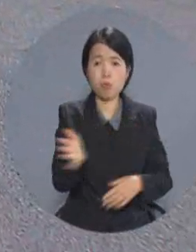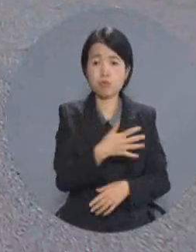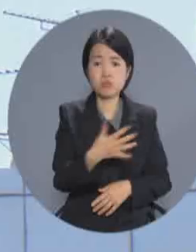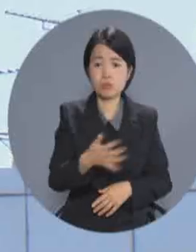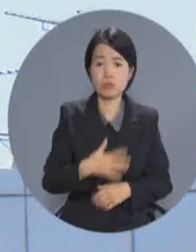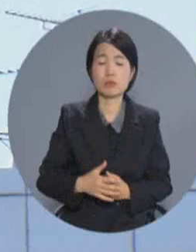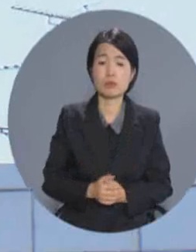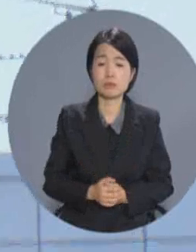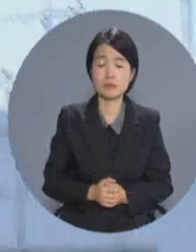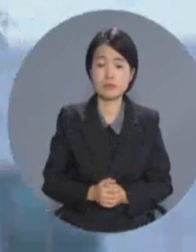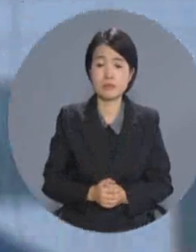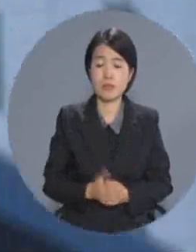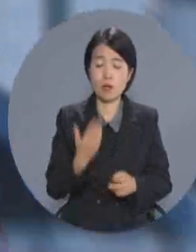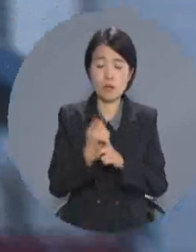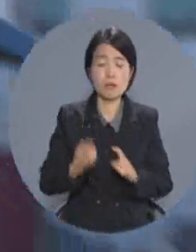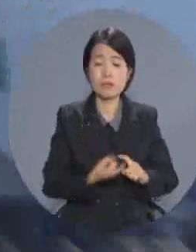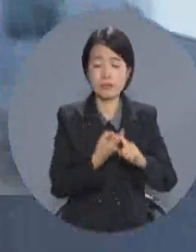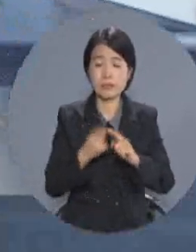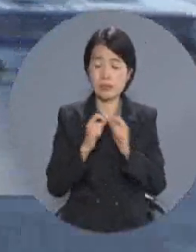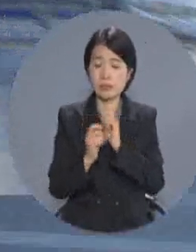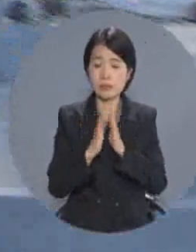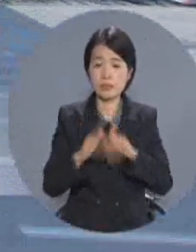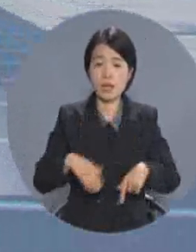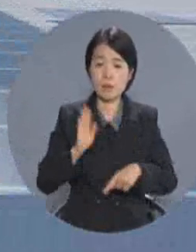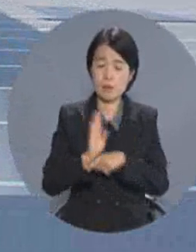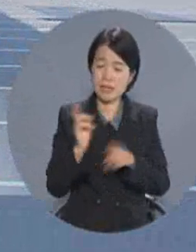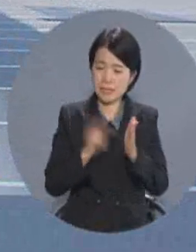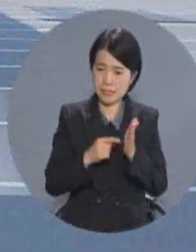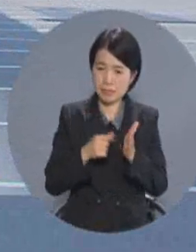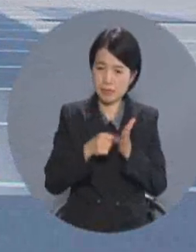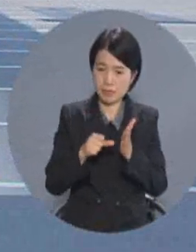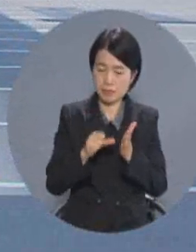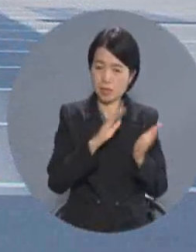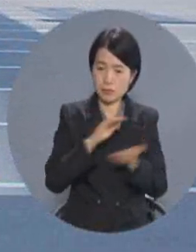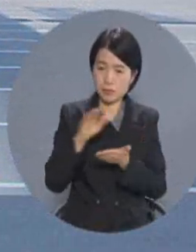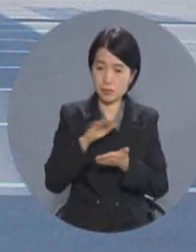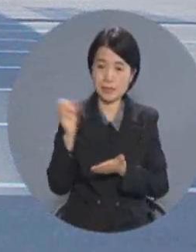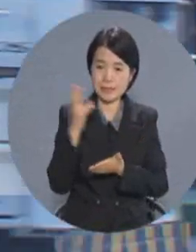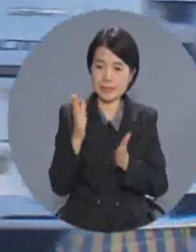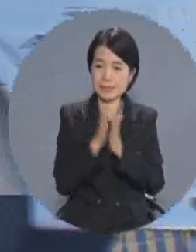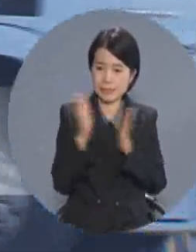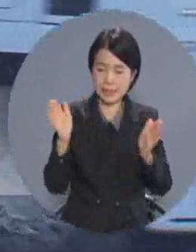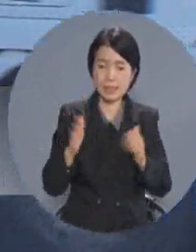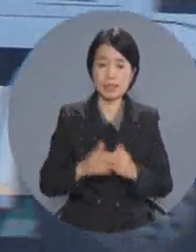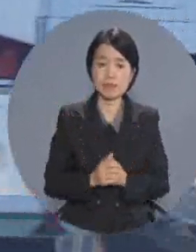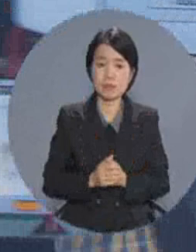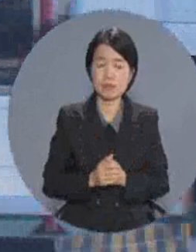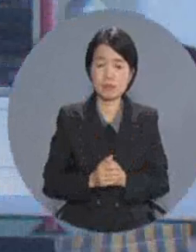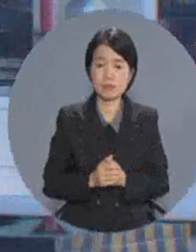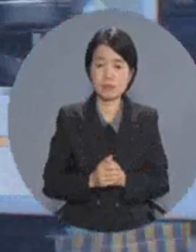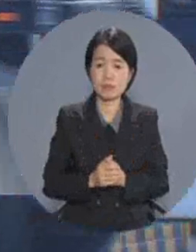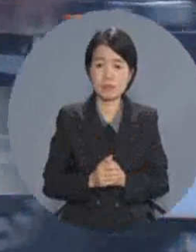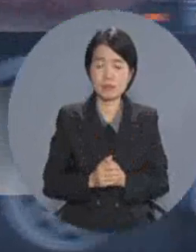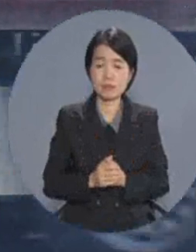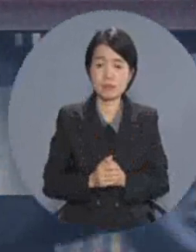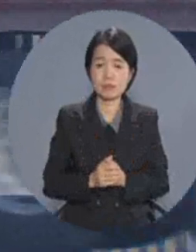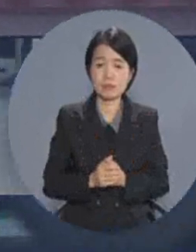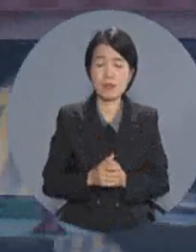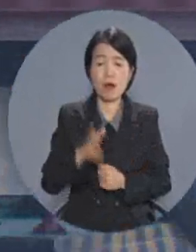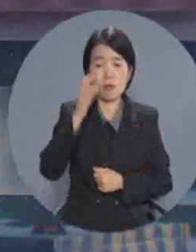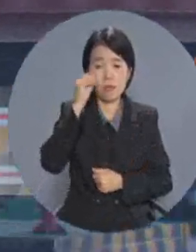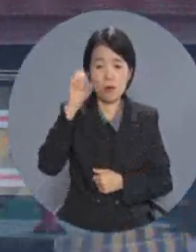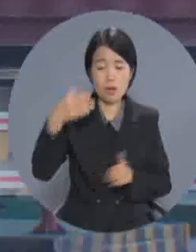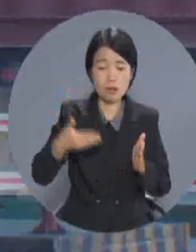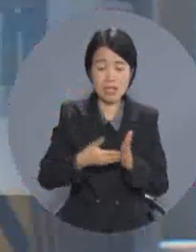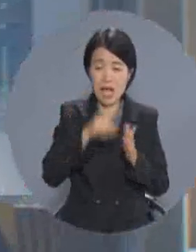모습입니다. 화물연대 전남본부가 긴급 물량부터 운송을 다시 시작하면서 사실상 마비 상태였던 광양항